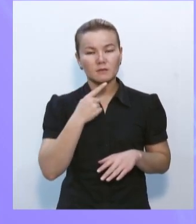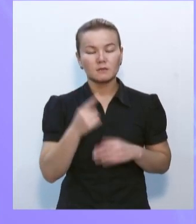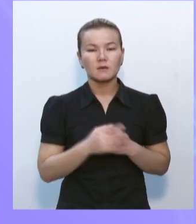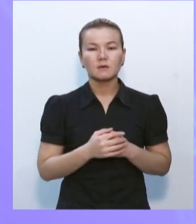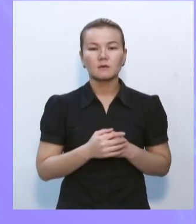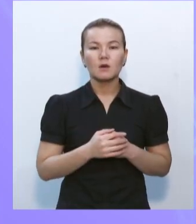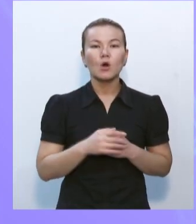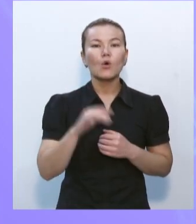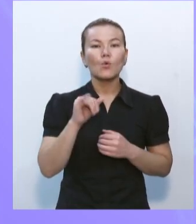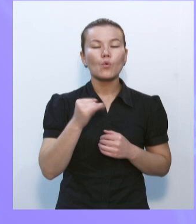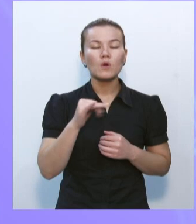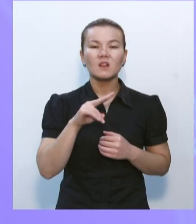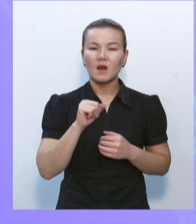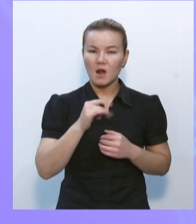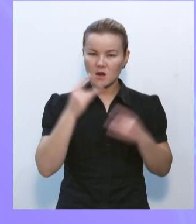Уйлар,